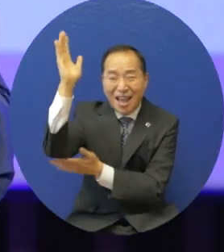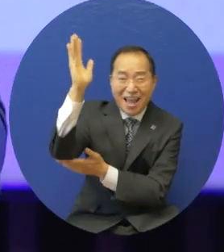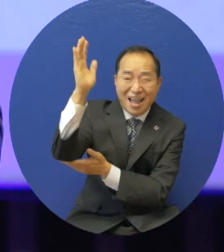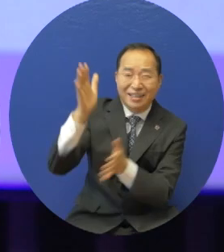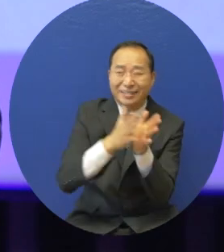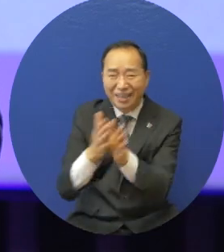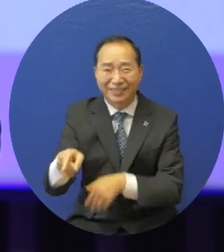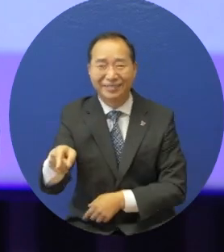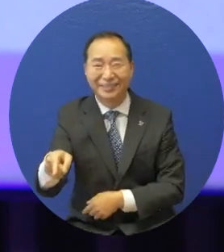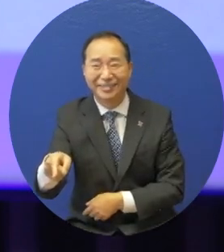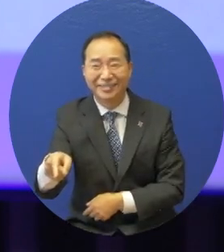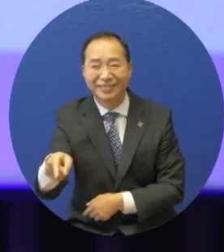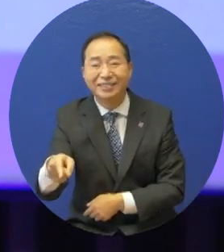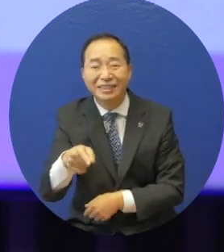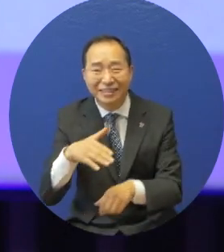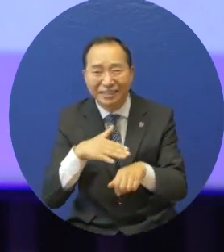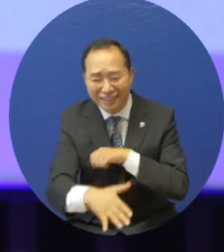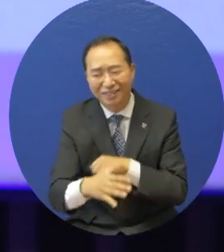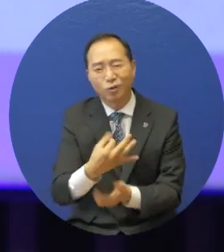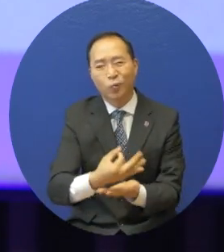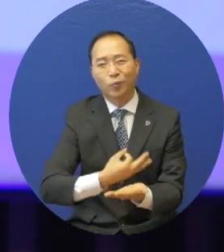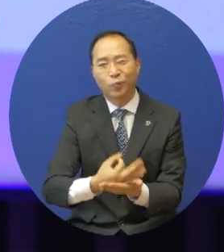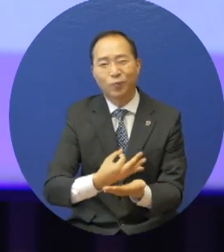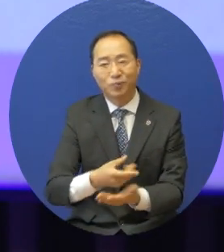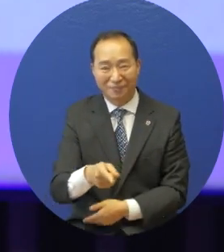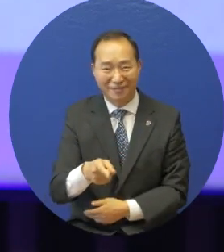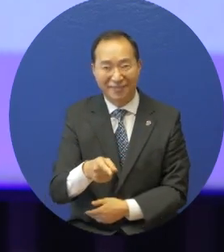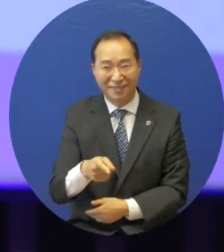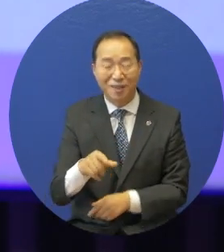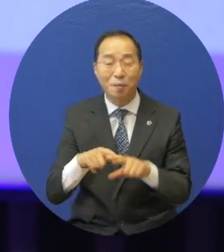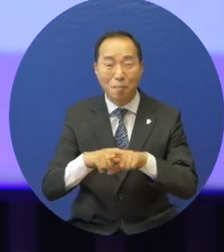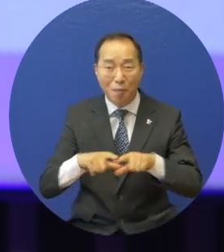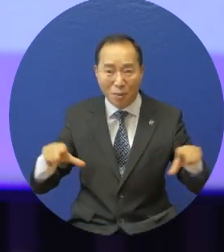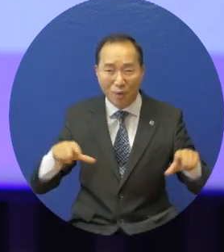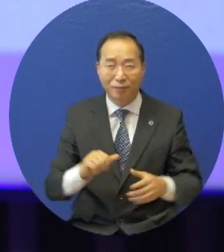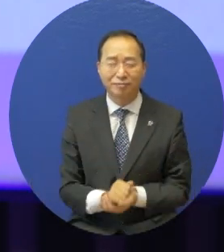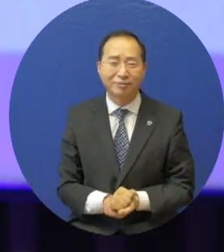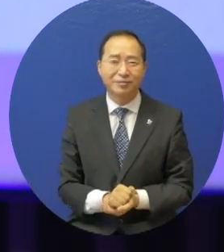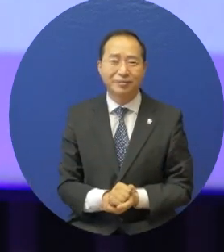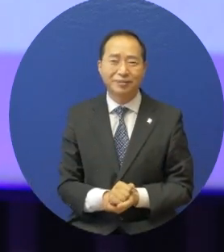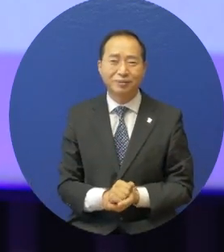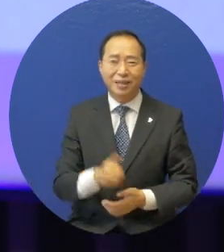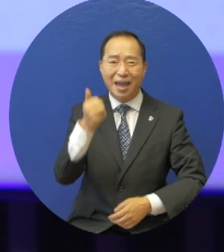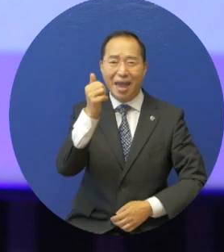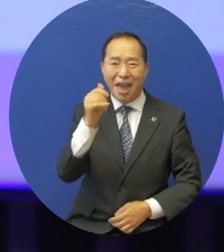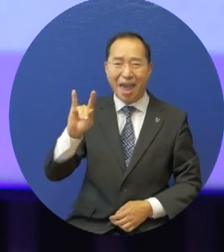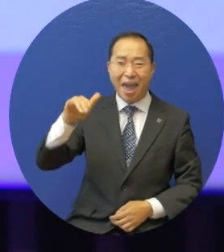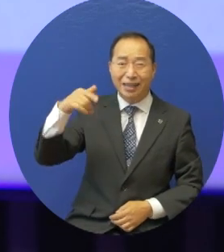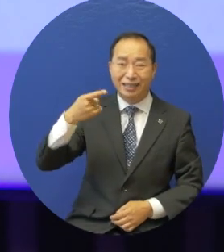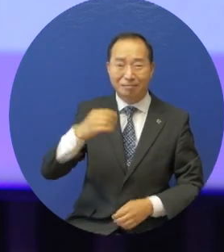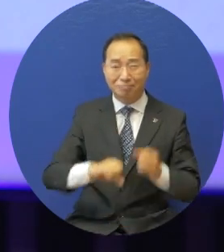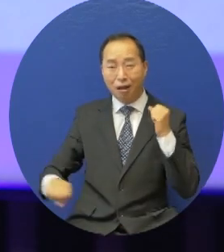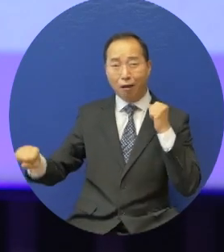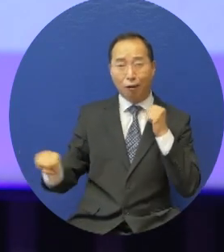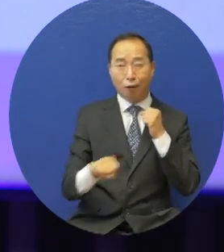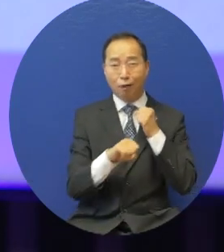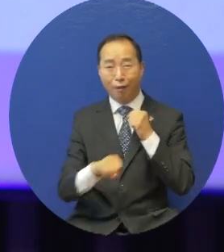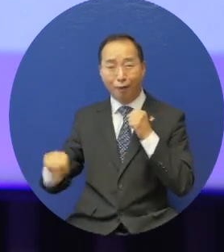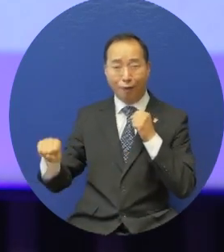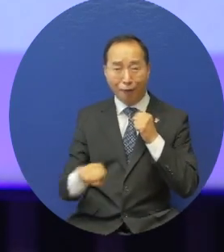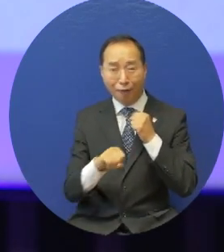하는데 이거를 요전법이라고 해요. 그렇게 해서 수입을 창출했죠. 요거는 보통 우리가 해금 연주자나